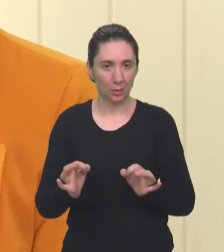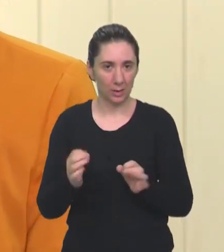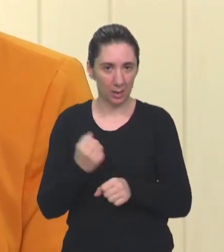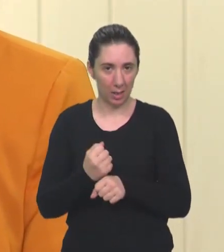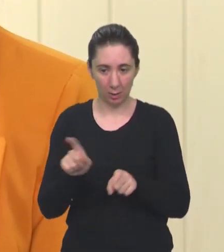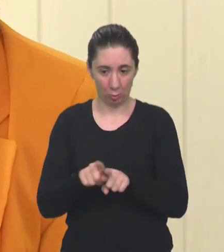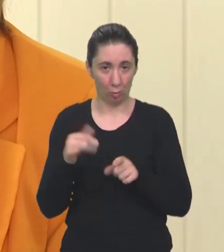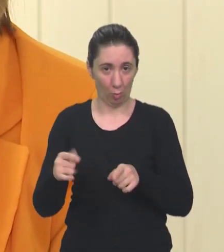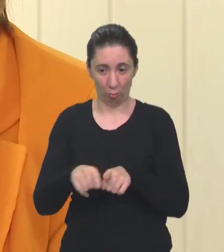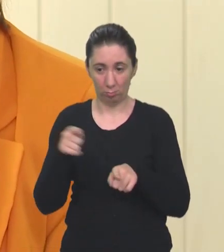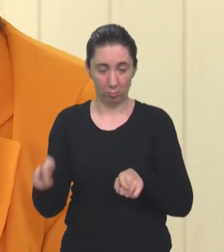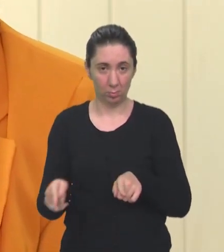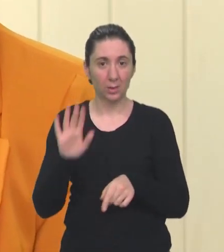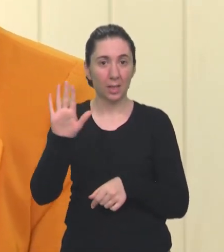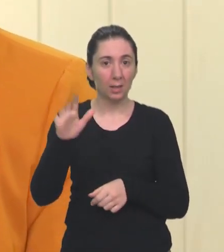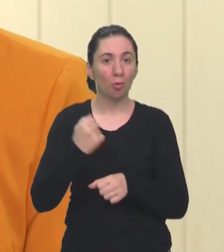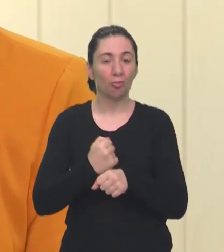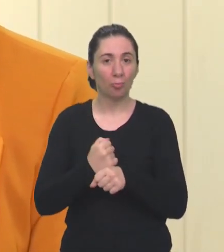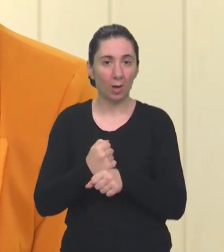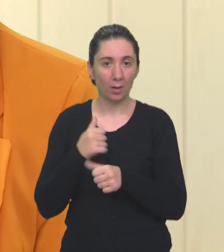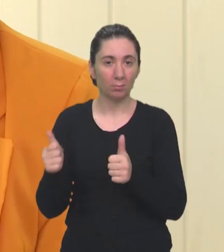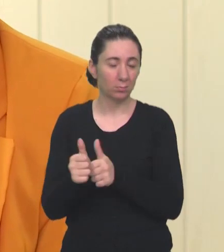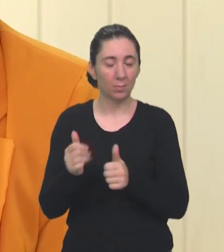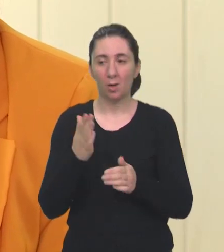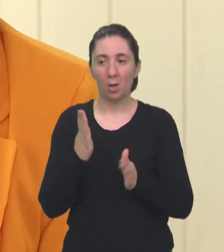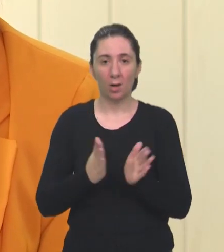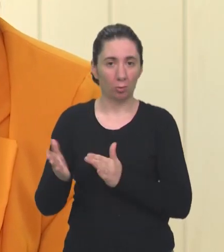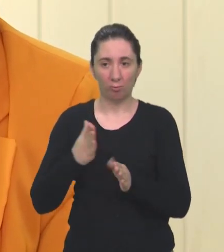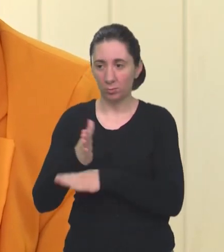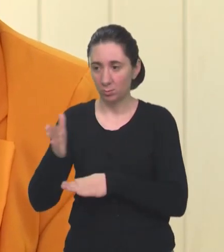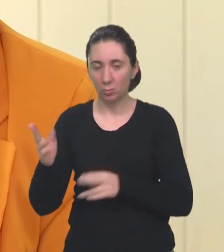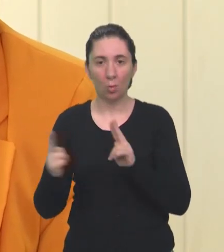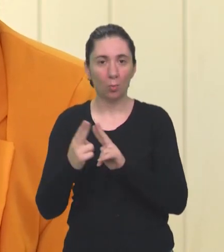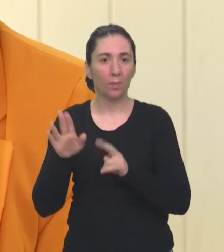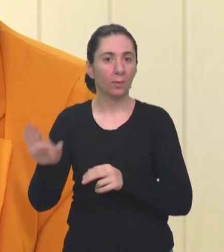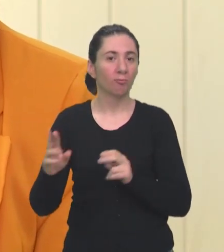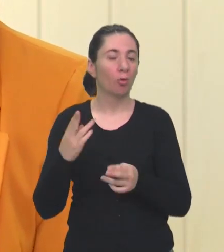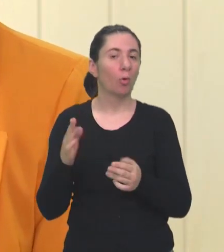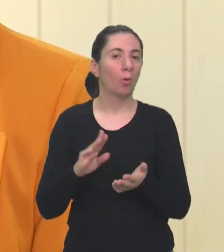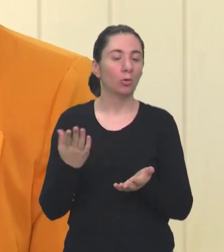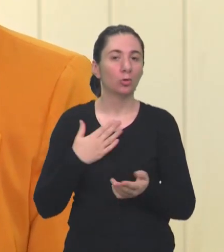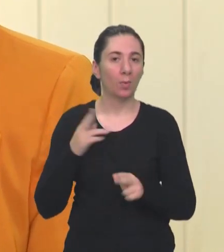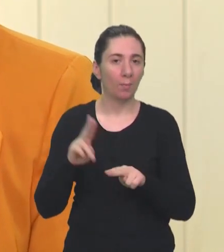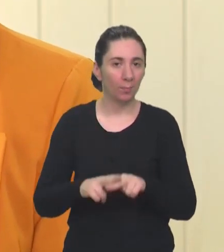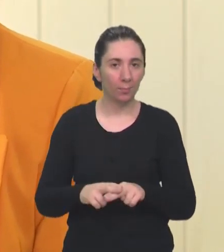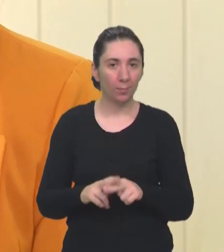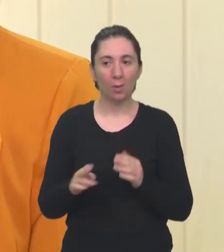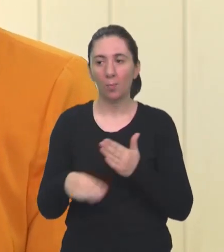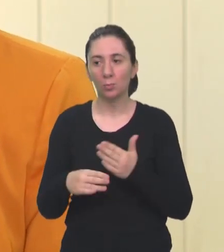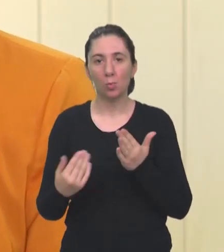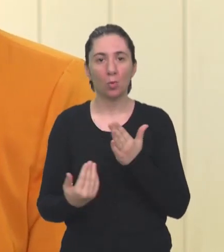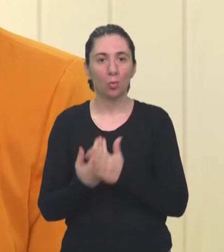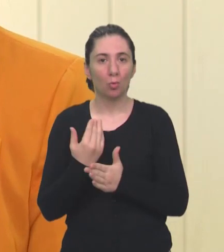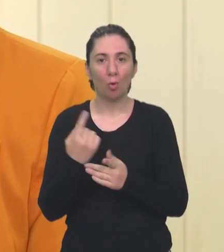u ovom ciklusu, tako da evo sa njihovim djelatnicima ih redovito obilazimo, upoznajemo ih s njihovim pravima, pomažemo evo u nekim